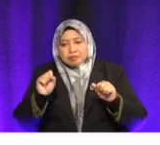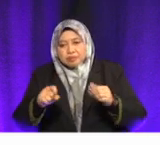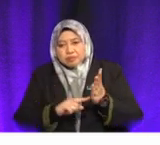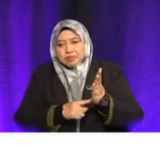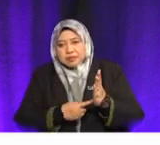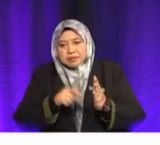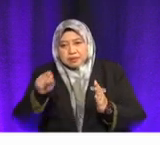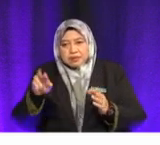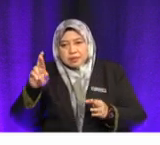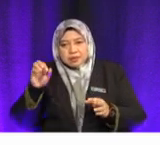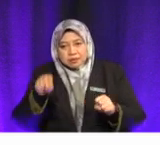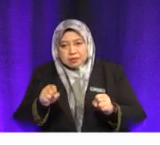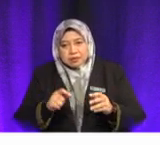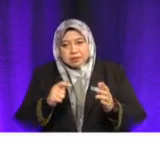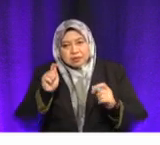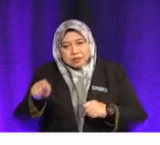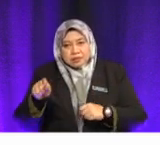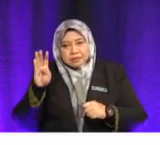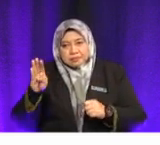ataupun titik a dulu boleh